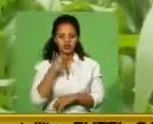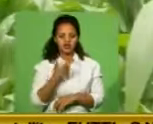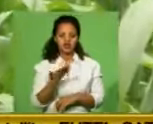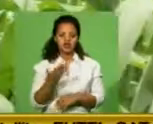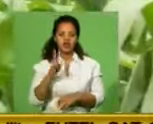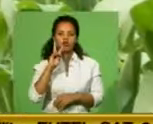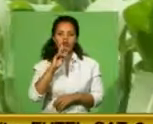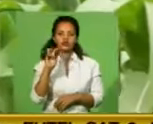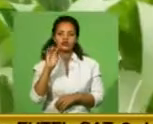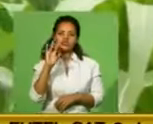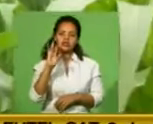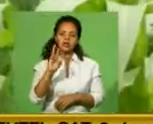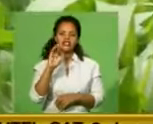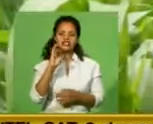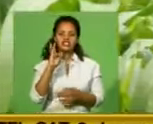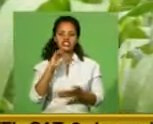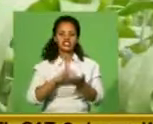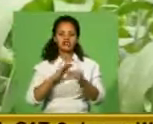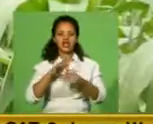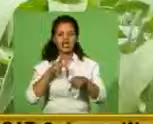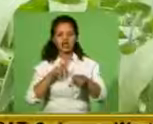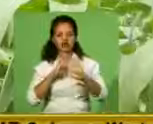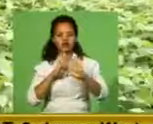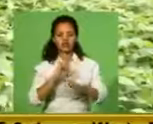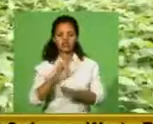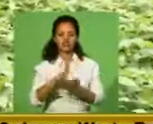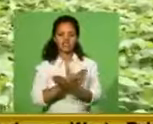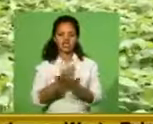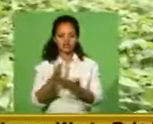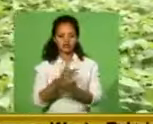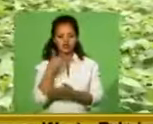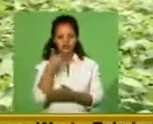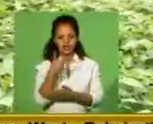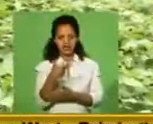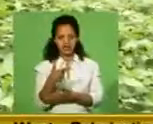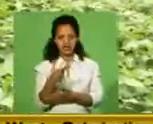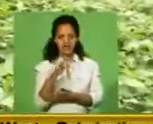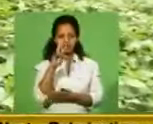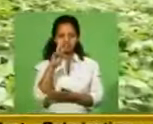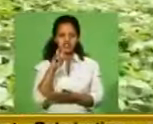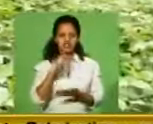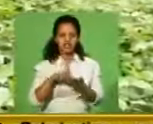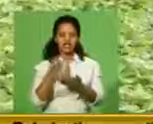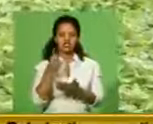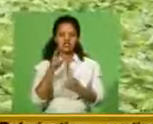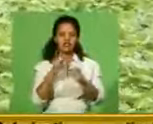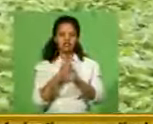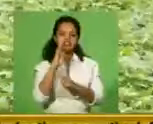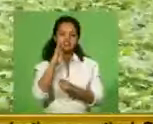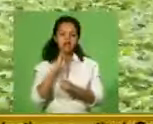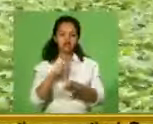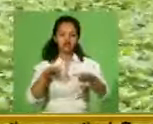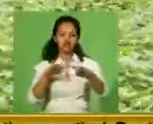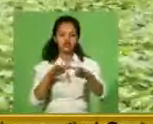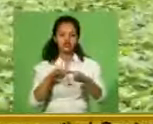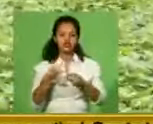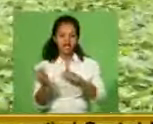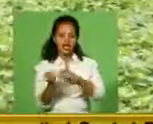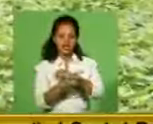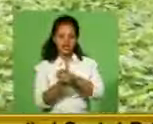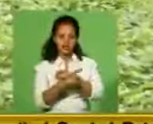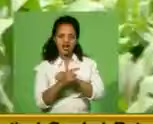ከ276 ሺህ በላይ አርሶ አደሮች እንደሚሳተፉበት የተነገረለት የ2012 ዓመት የሲዳማ ዞን የመኸር አዝመራ